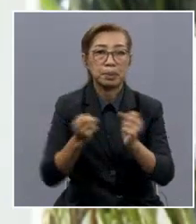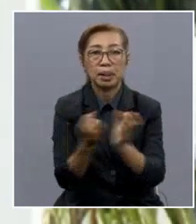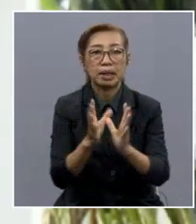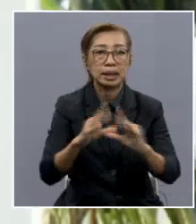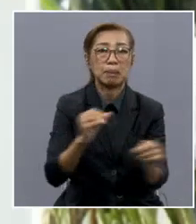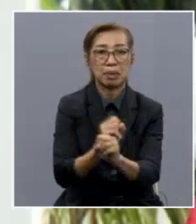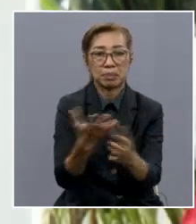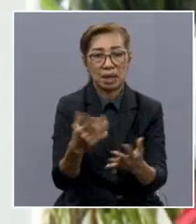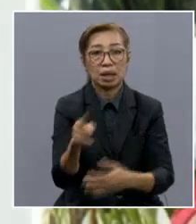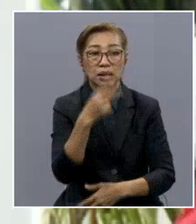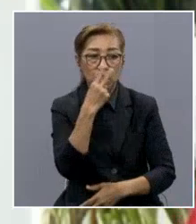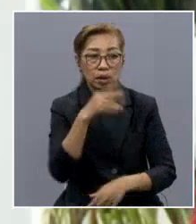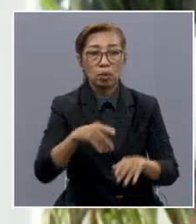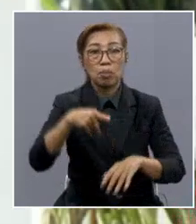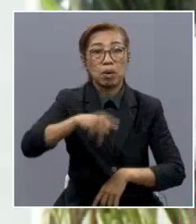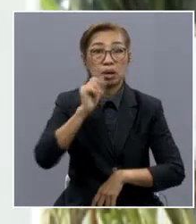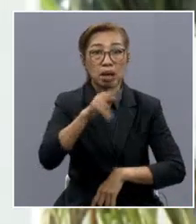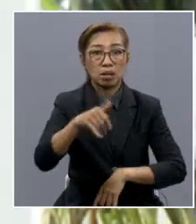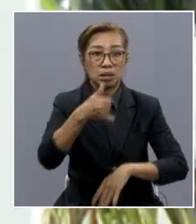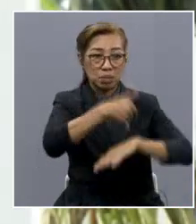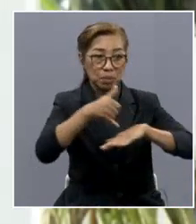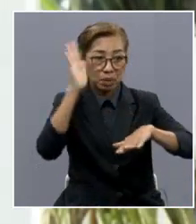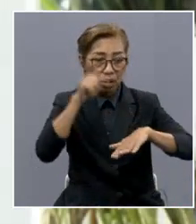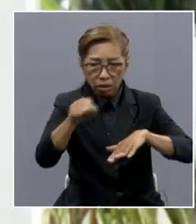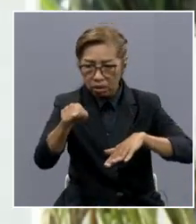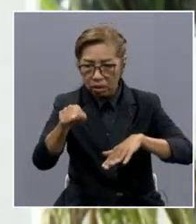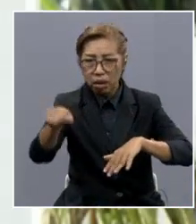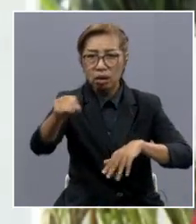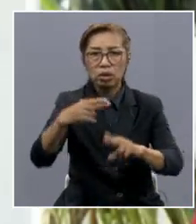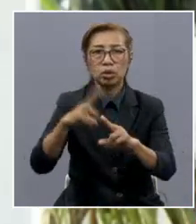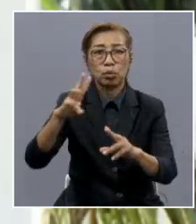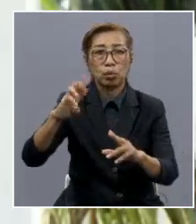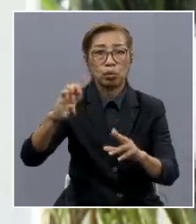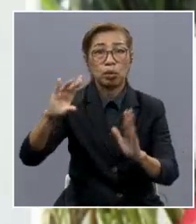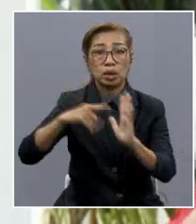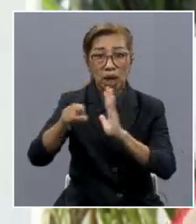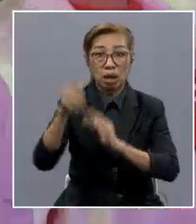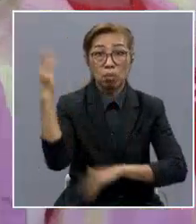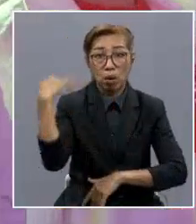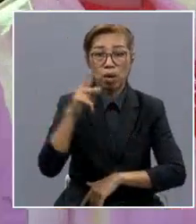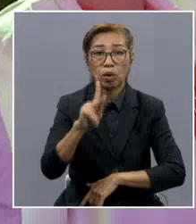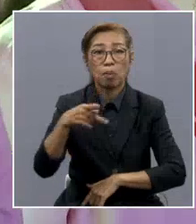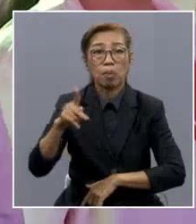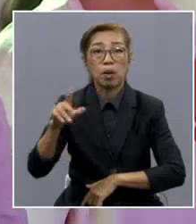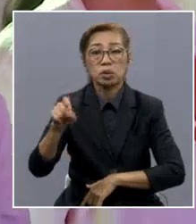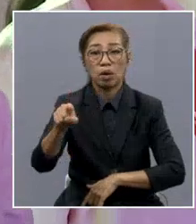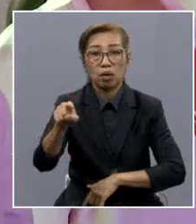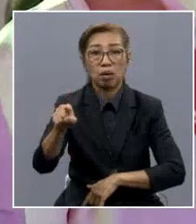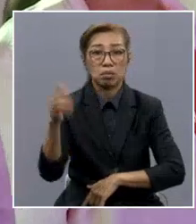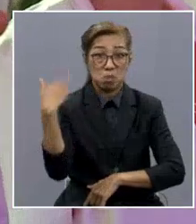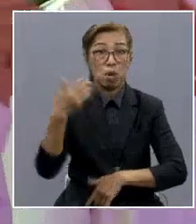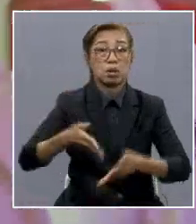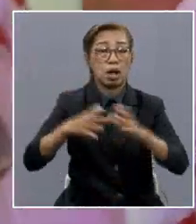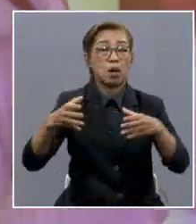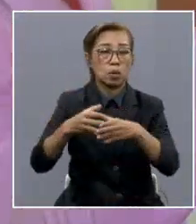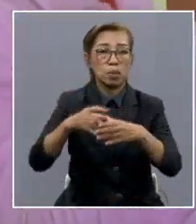กับกปปส.เนี่ยมานั่งแถลงข่าวหลายท่านเหมือนกันนะครับยกตัวอย่างเช่นคุณวิชัยล้ำสุทธิอดีตผู้ก่อตั้งพรรคไทยพักดีหรือแม้แต่คุณขจรศักดิ์